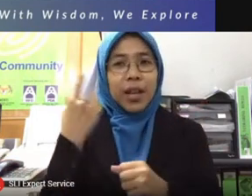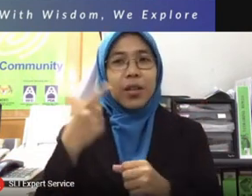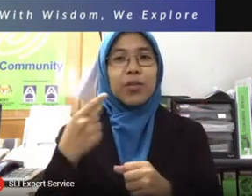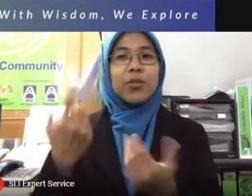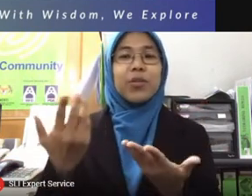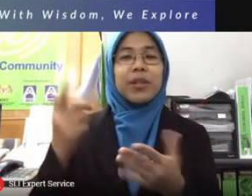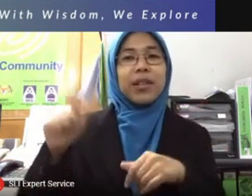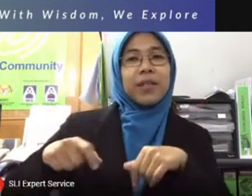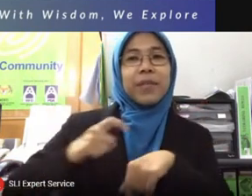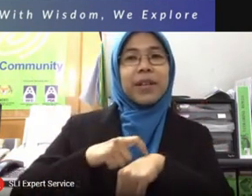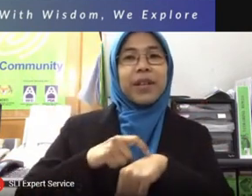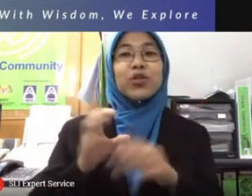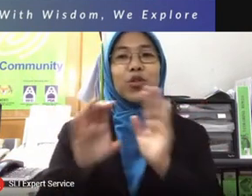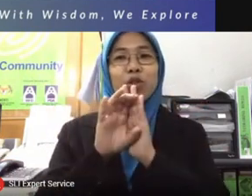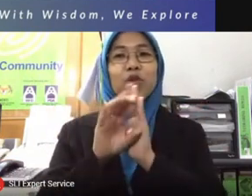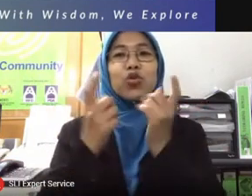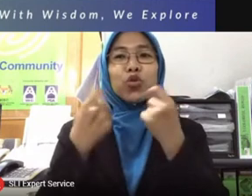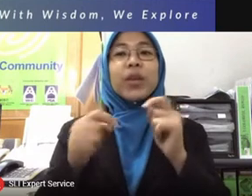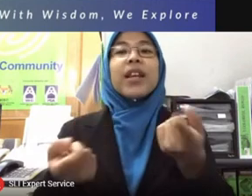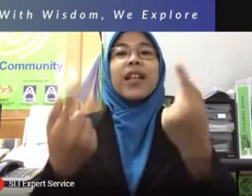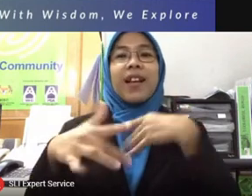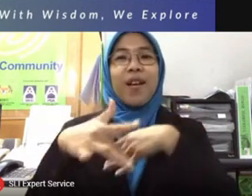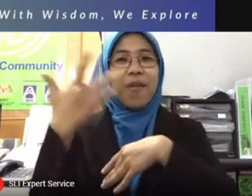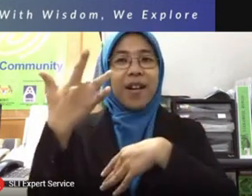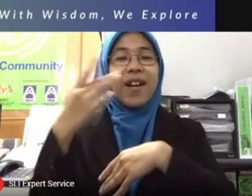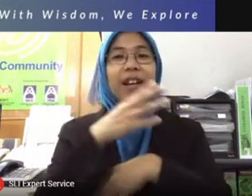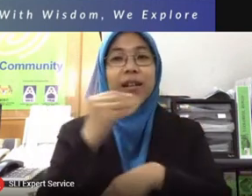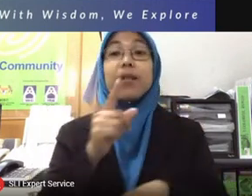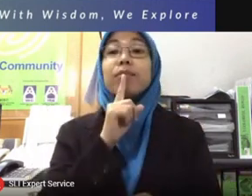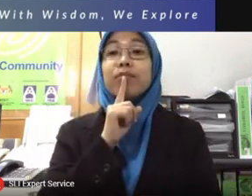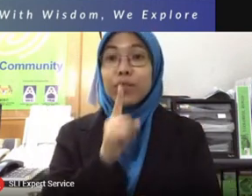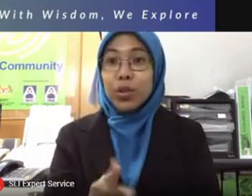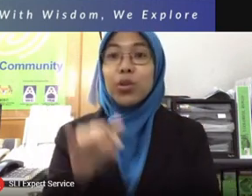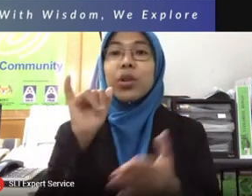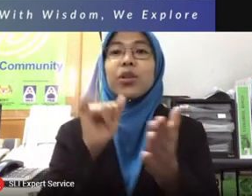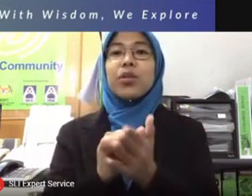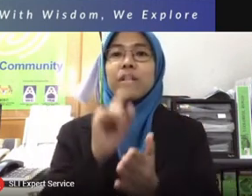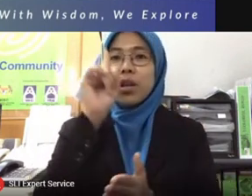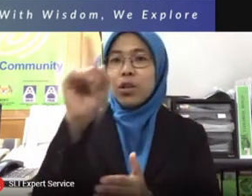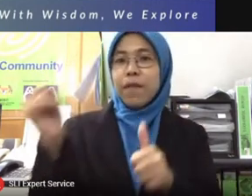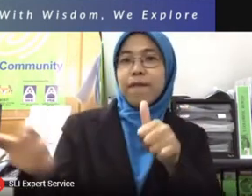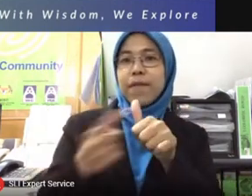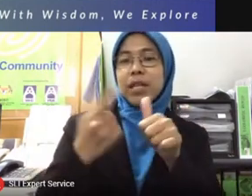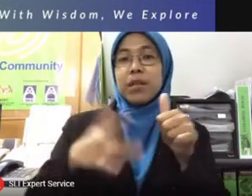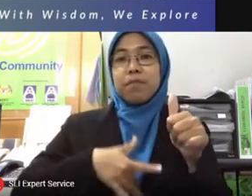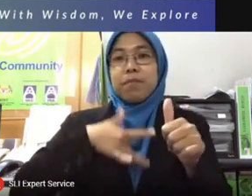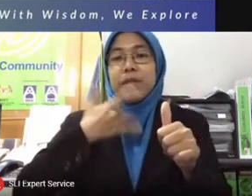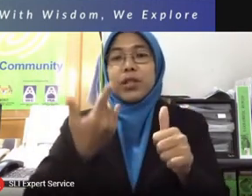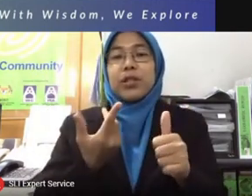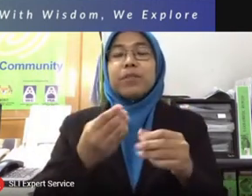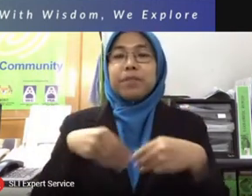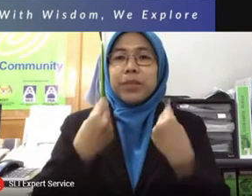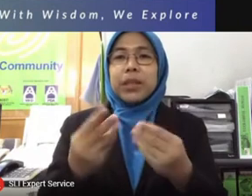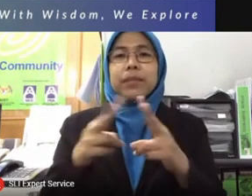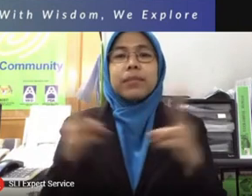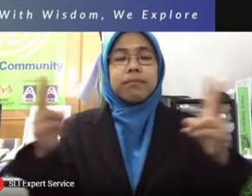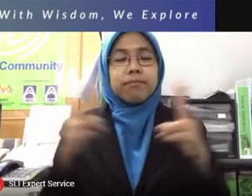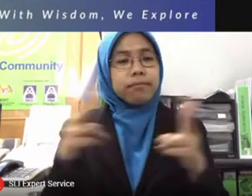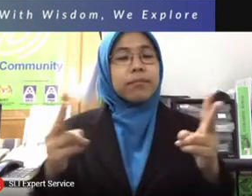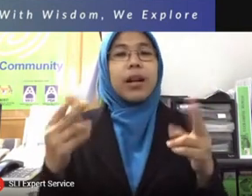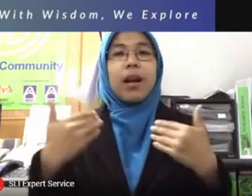waktu. Cuba datang awal. Dan ia adalah satu first impression yang sangat-sangat